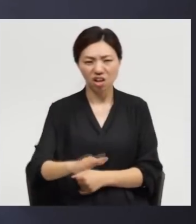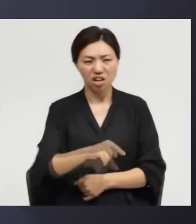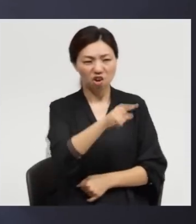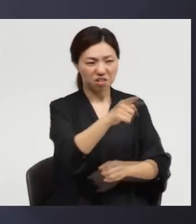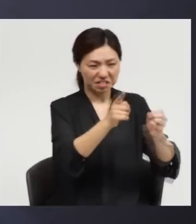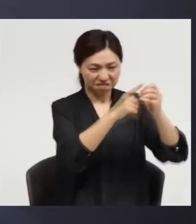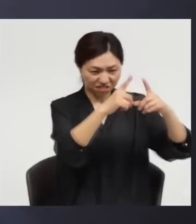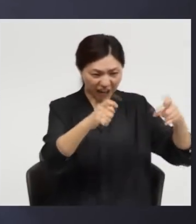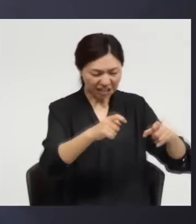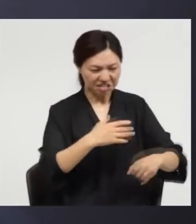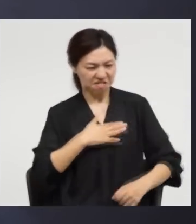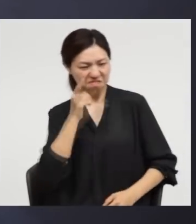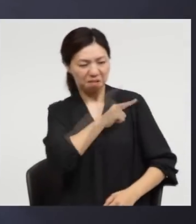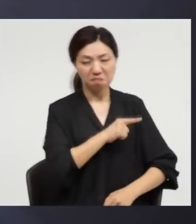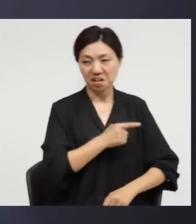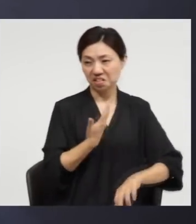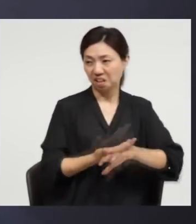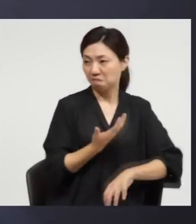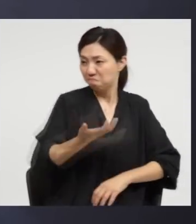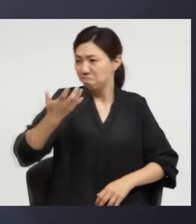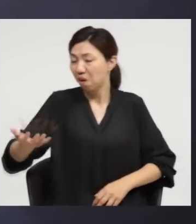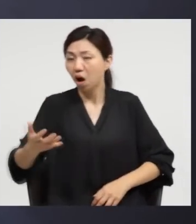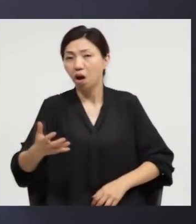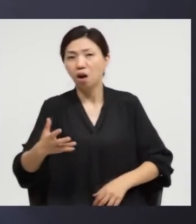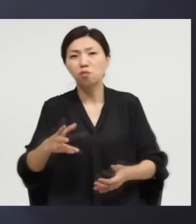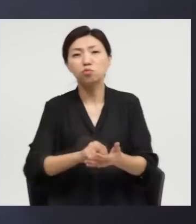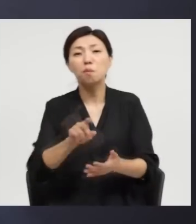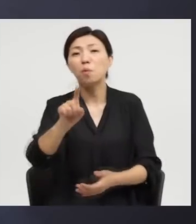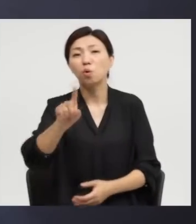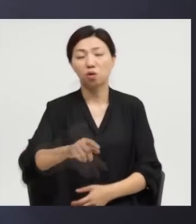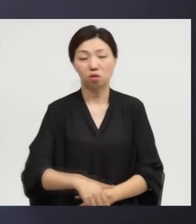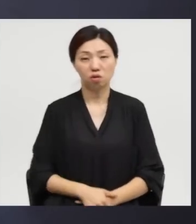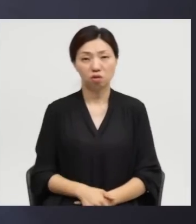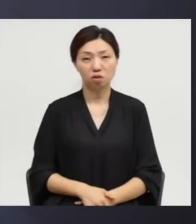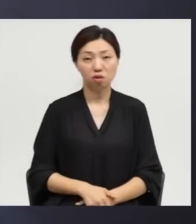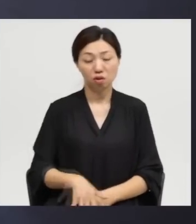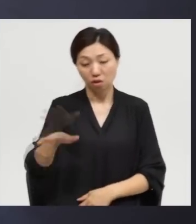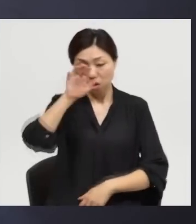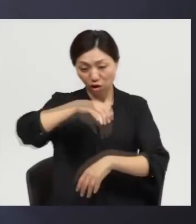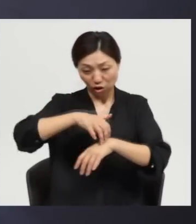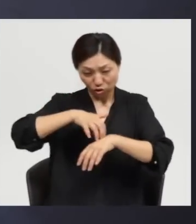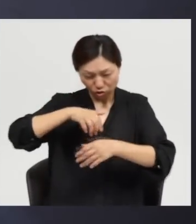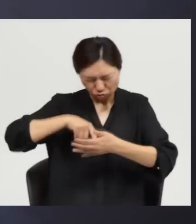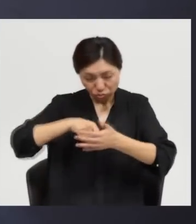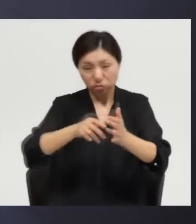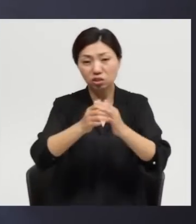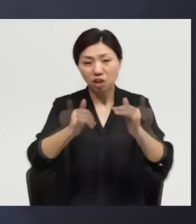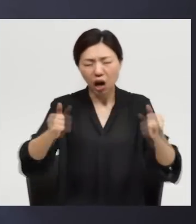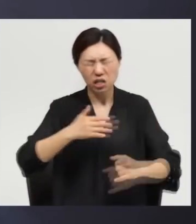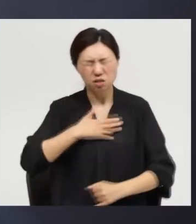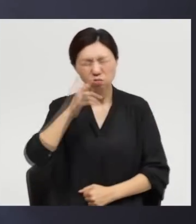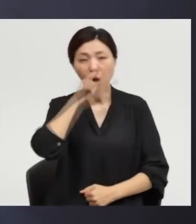다니다 기분 나쁘다고 간다. 수행자가 뭐 기분 나쁠 일이 뭐가 있어.